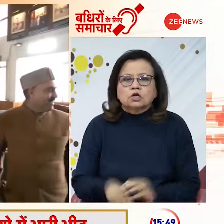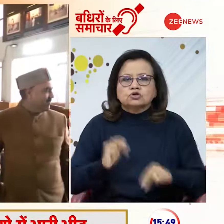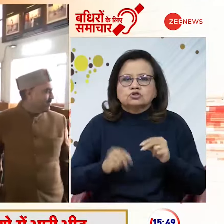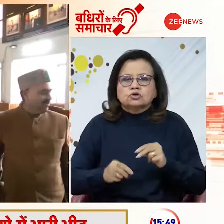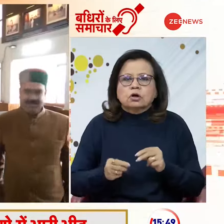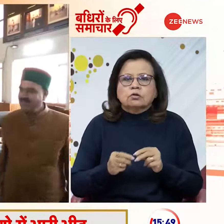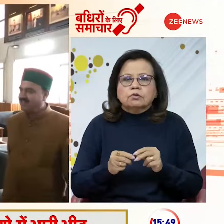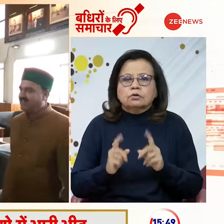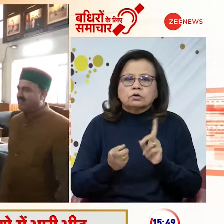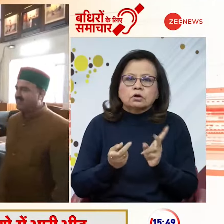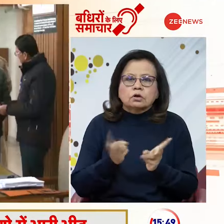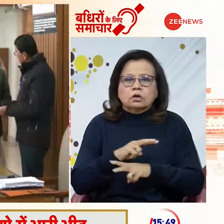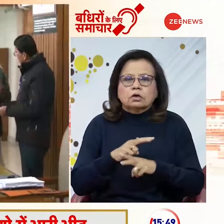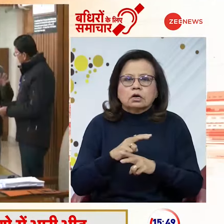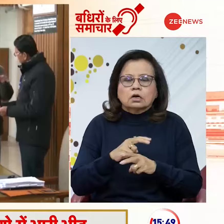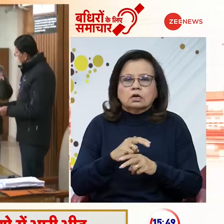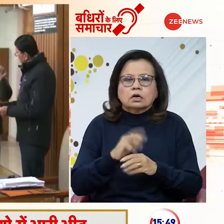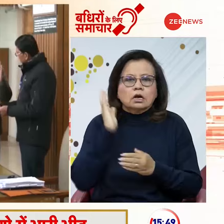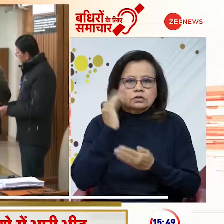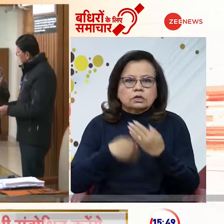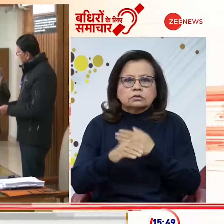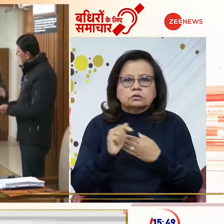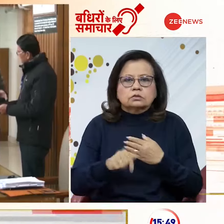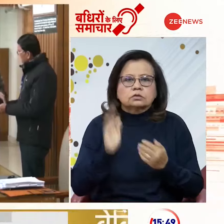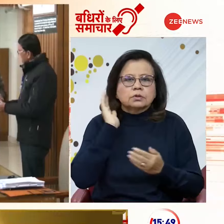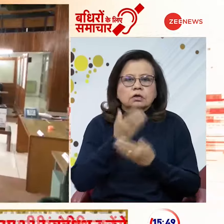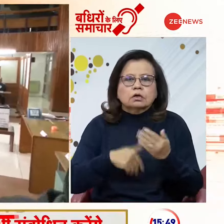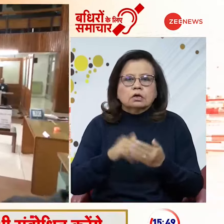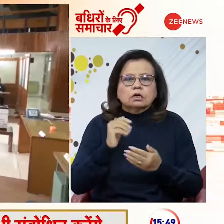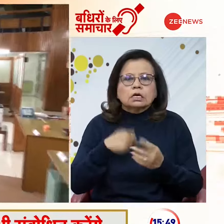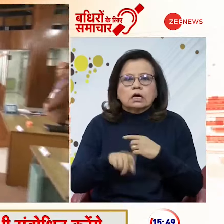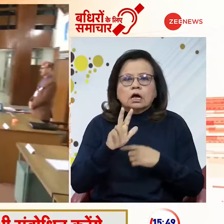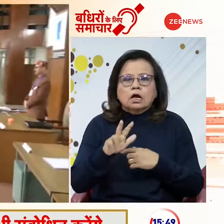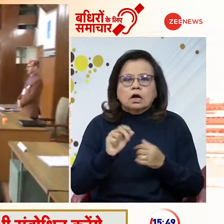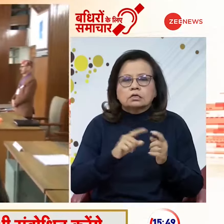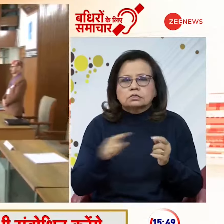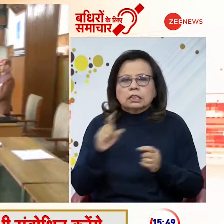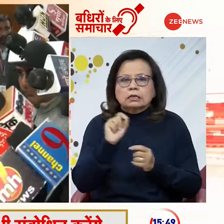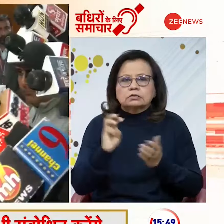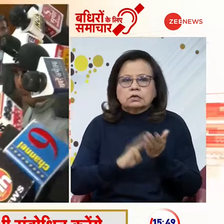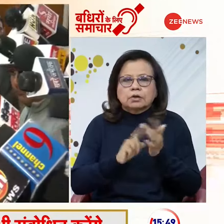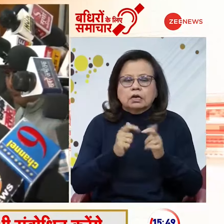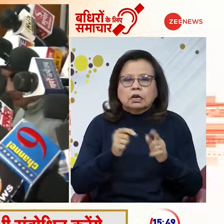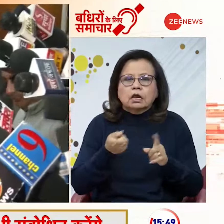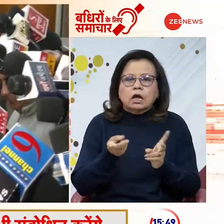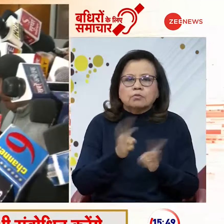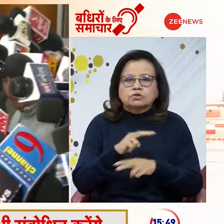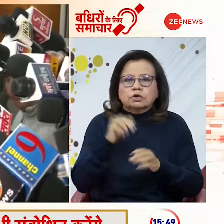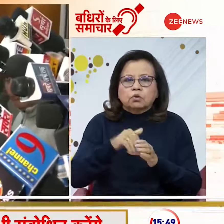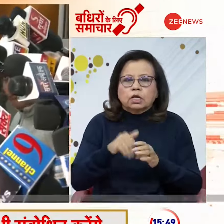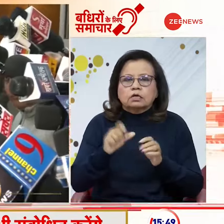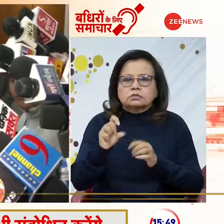चुनाओ में क्रॉस वोटिंग के आश्रंका जताई जारी है सुत्रों के मुताबि खबर है कि 8 से 10 विधायकों ने क्रॉस वोटिंग की